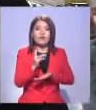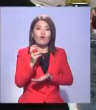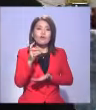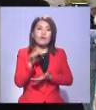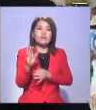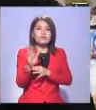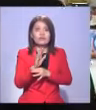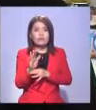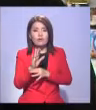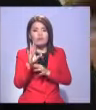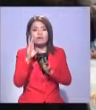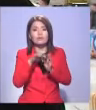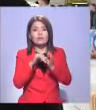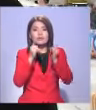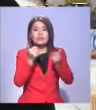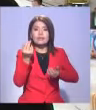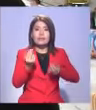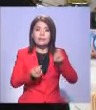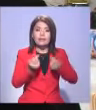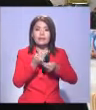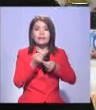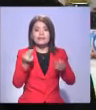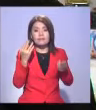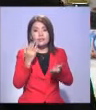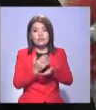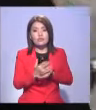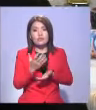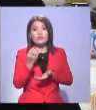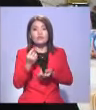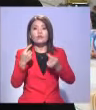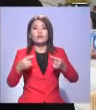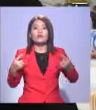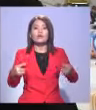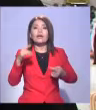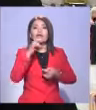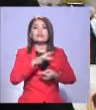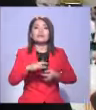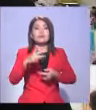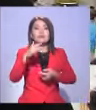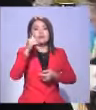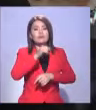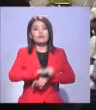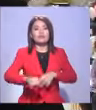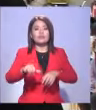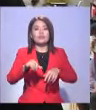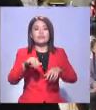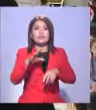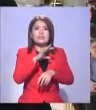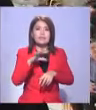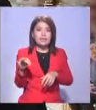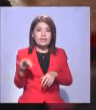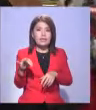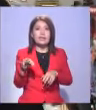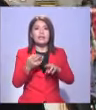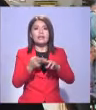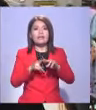кино тематикасына арналған, ойындар тематикасына арналған. Одан да басқа қазақстандық да шетелдік СМИ ретінде, блогер